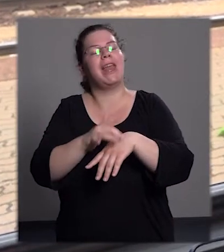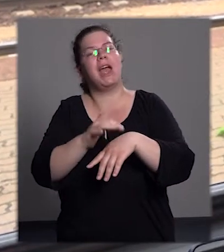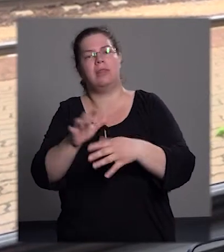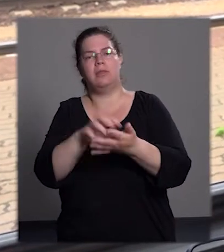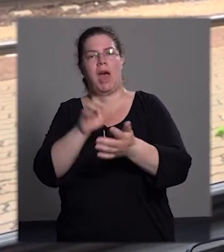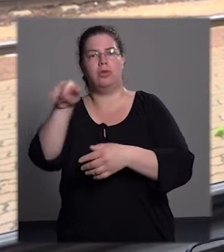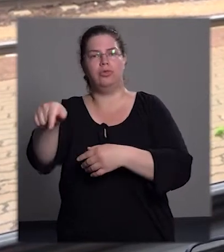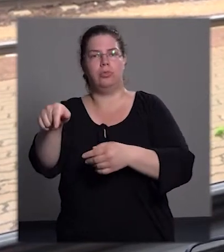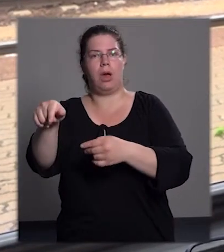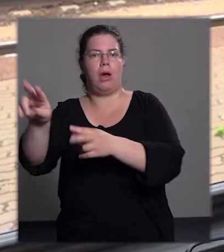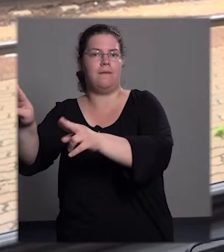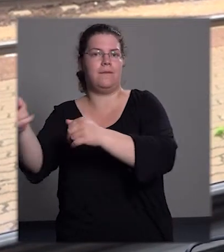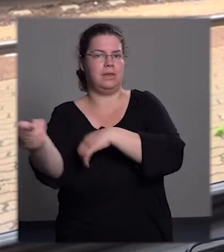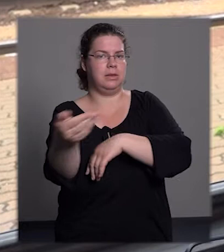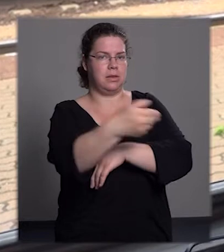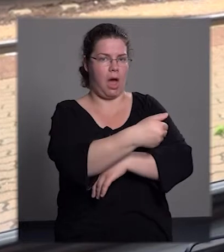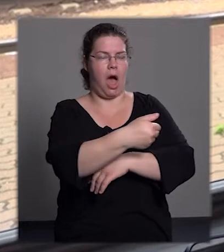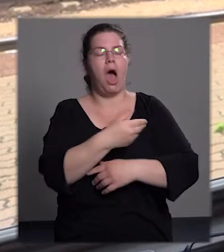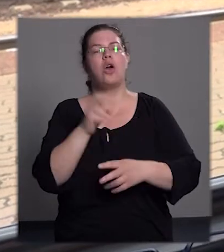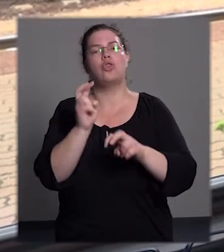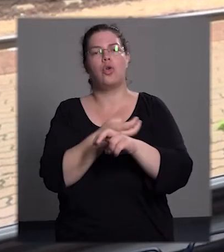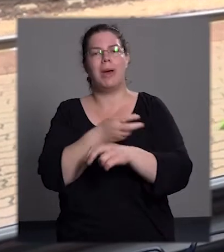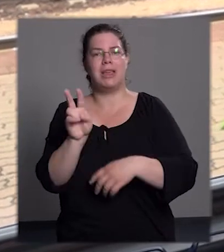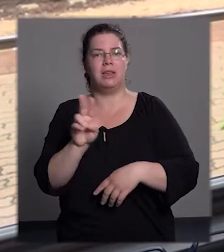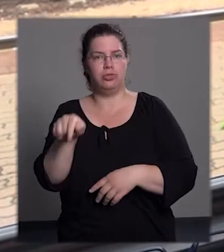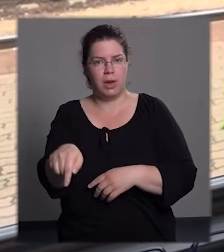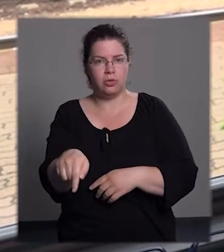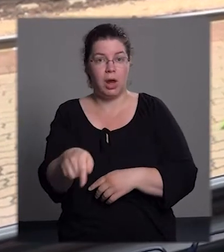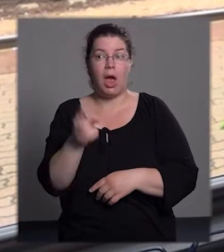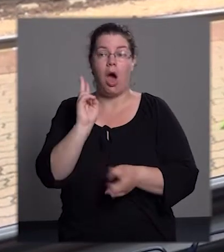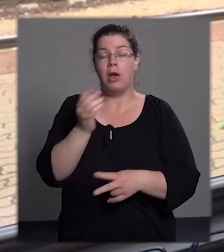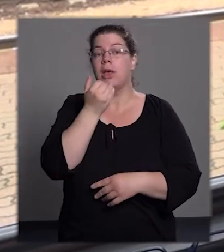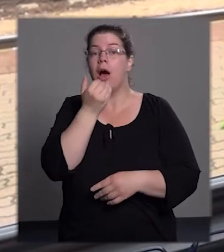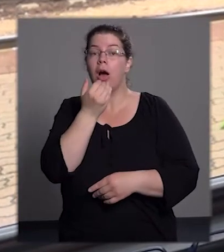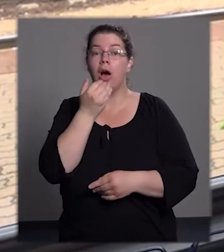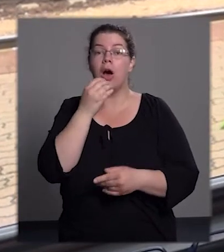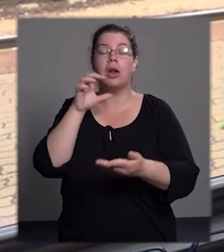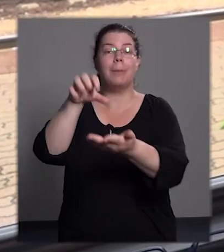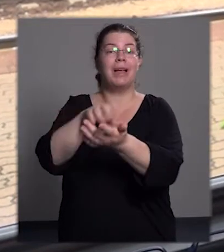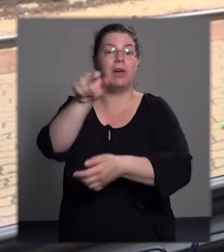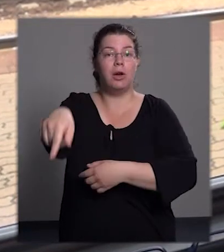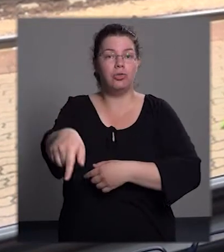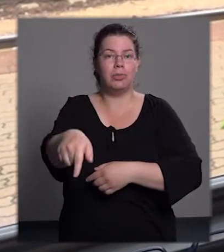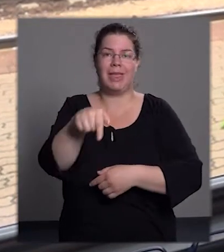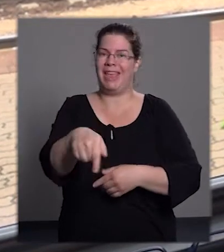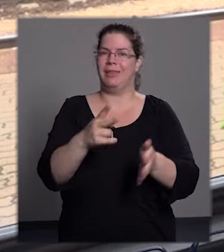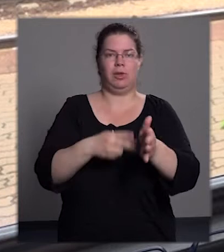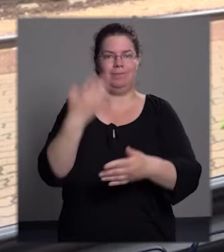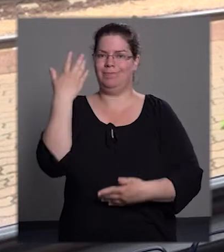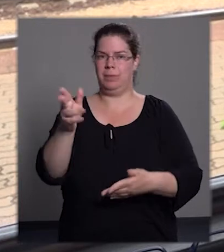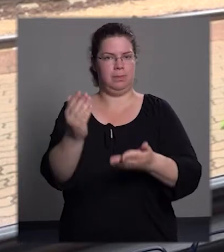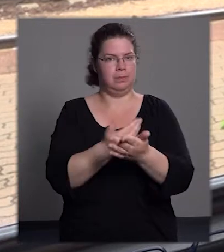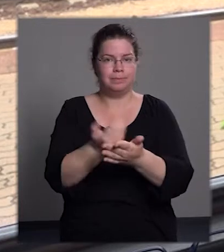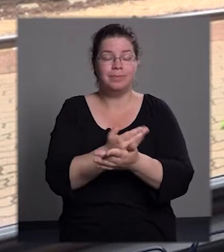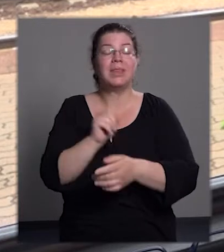visszamegy a perem kerületbe, Kőbánya Kispestre, így aki a belvárosba szeretne haladni, az ezt a vonatot nem tudja használni, és ráadásul a